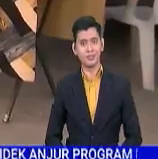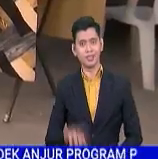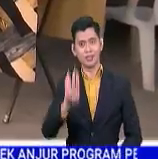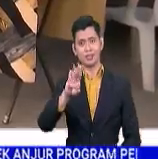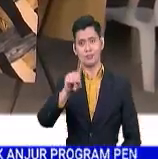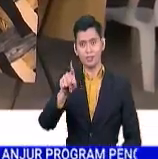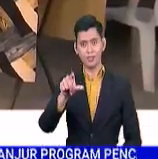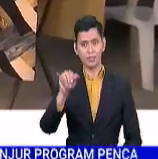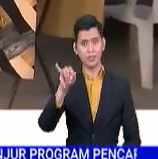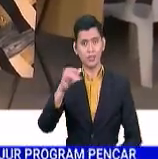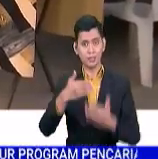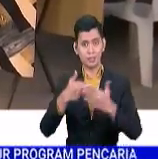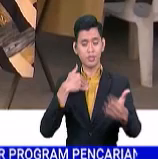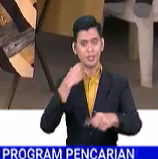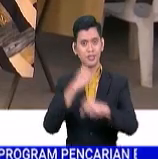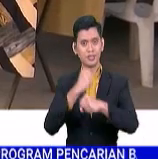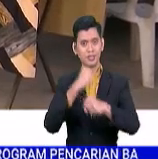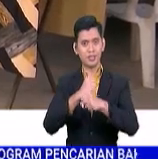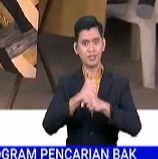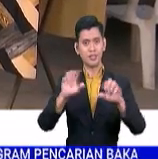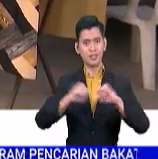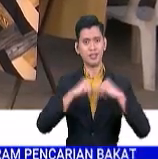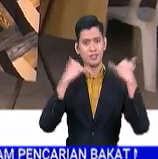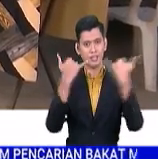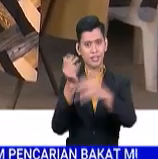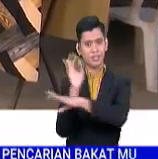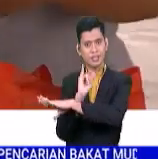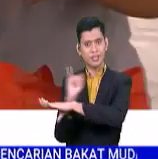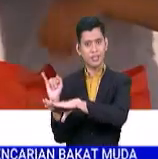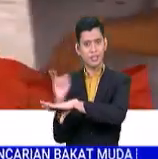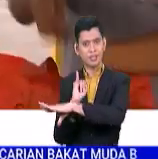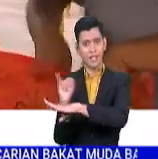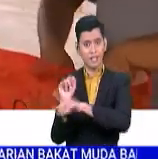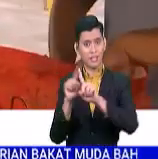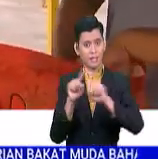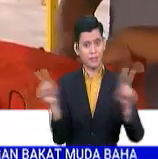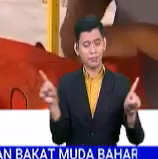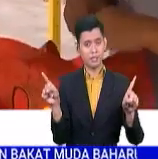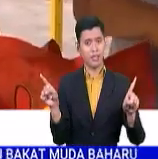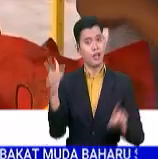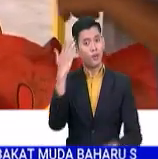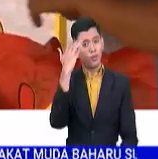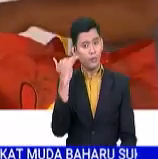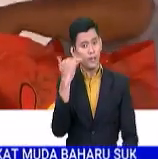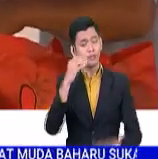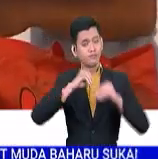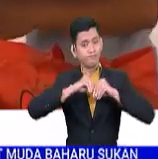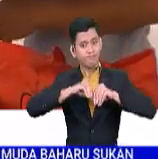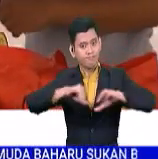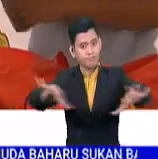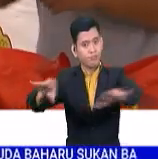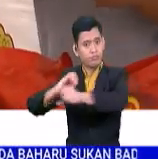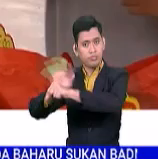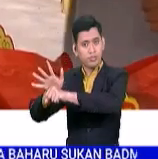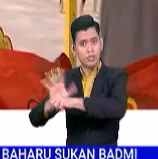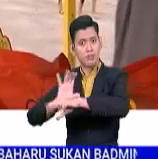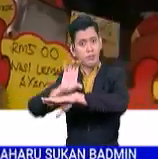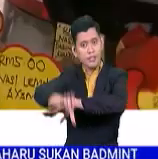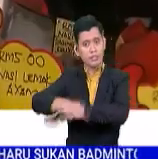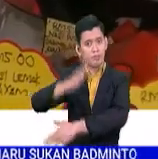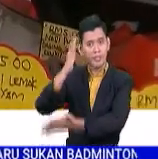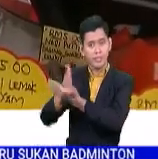Bazli sebelum ini bekerja di sebuah syarikat perindustrian. Bagaimanapun, disebabkan pandemik, dia diberhentikan